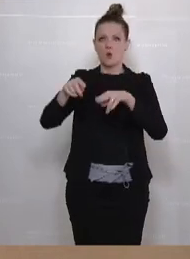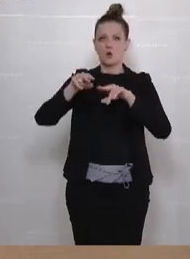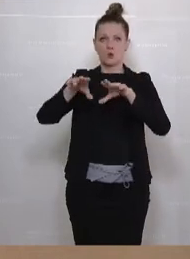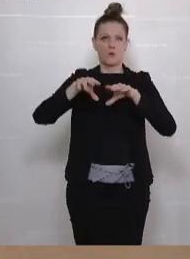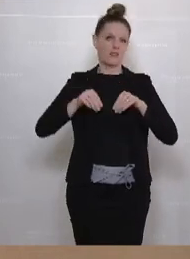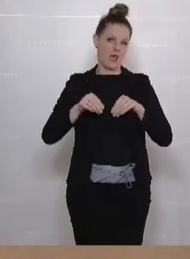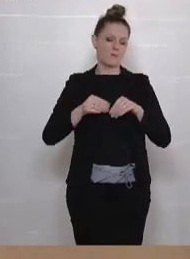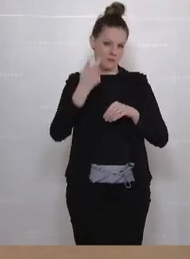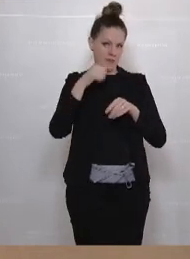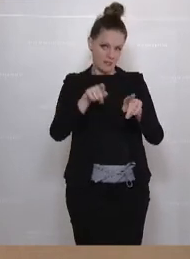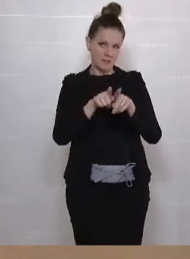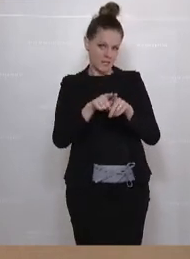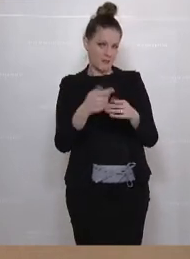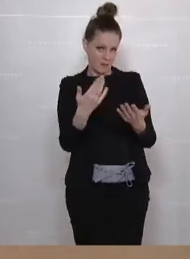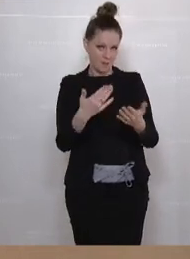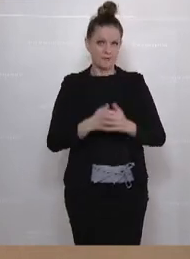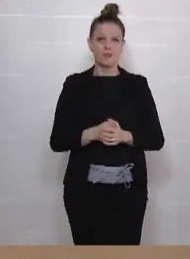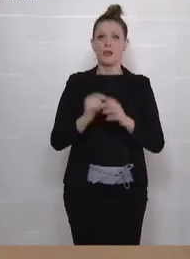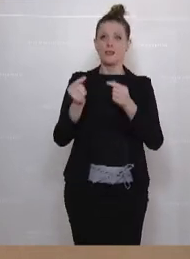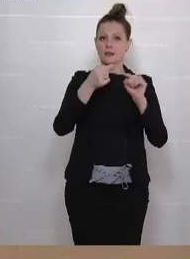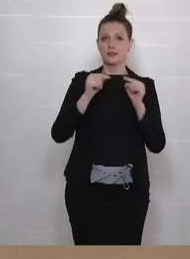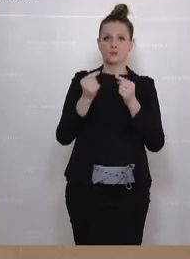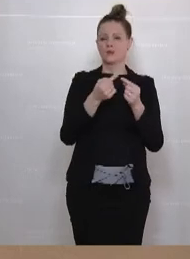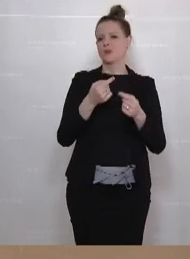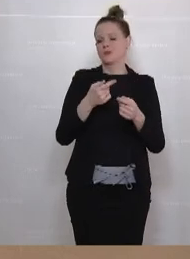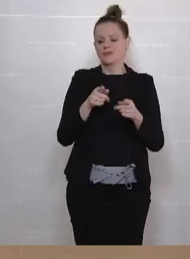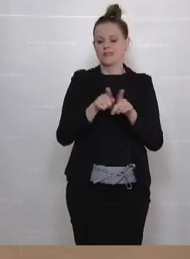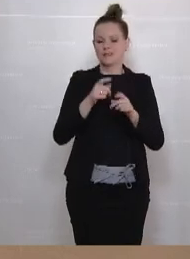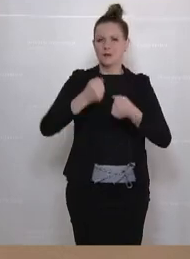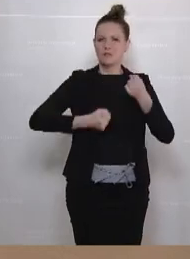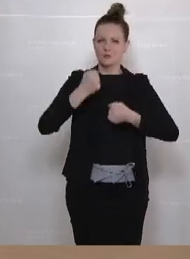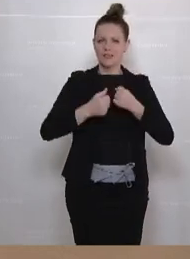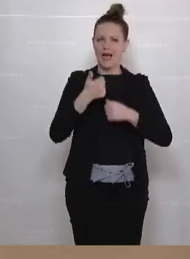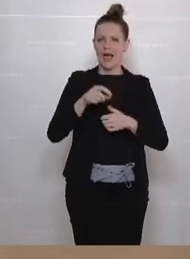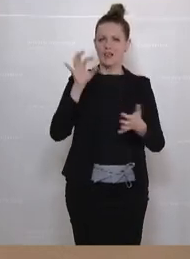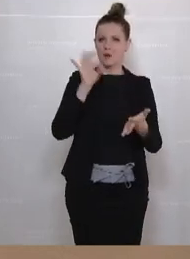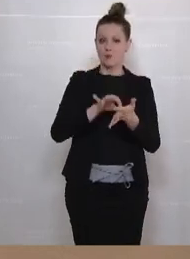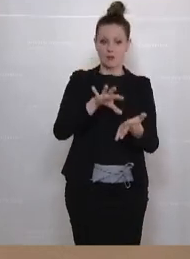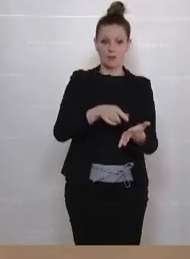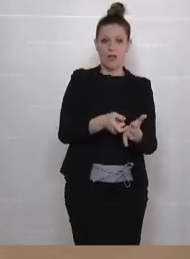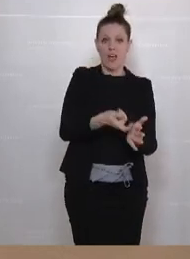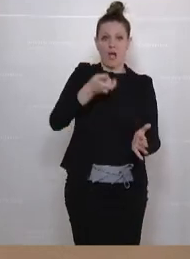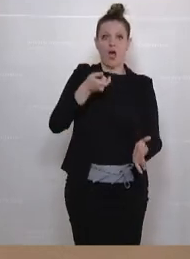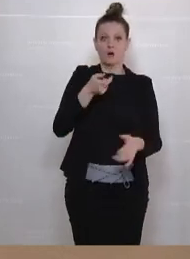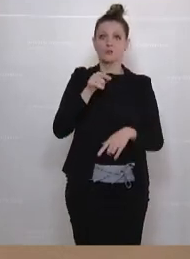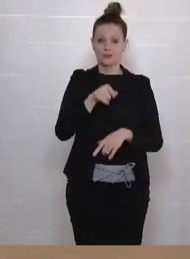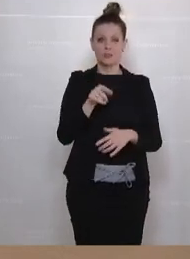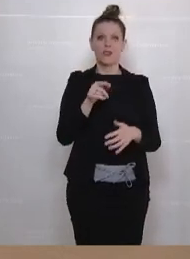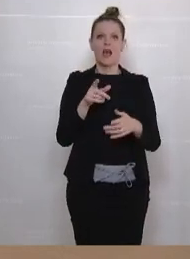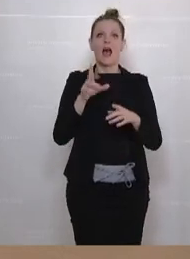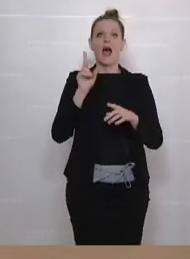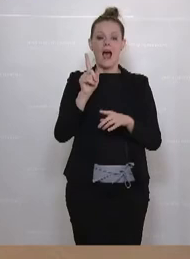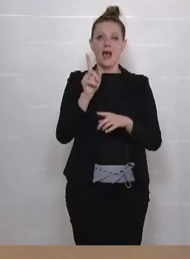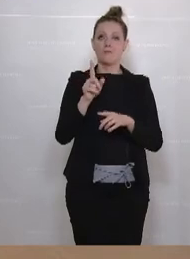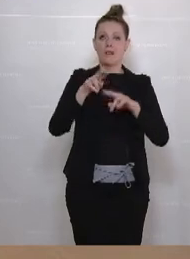bin ich ganz bei Ihnen. Und in der Debatte ist ja genau die Schwierigkeit, man greift immer ein Punkt heraus, so wie wir das erwähnt haben, und vergisst, dass